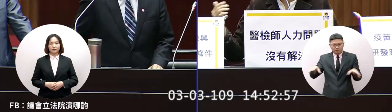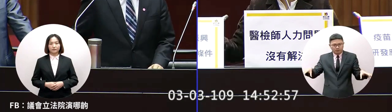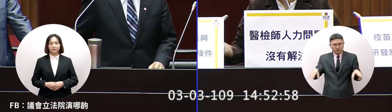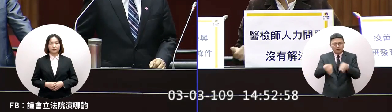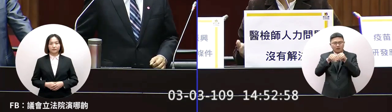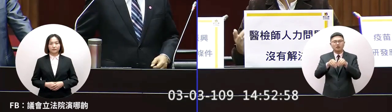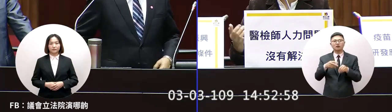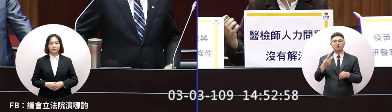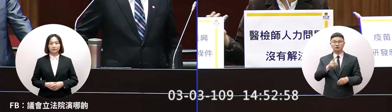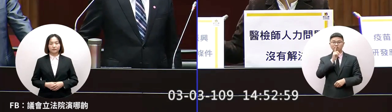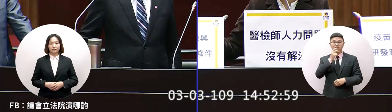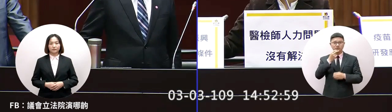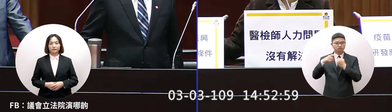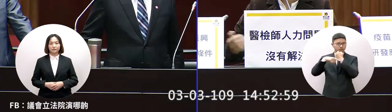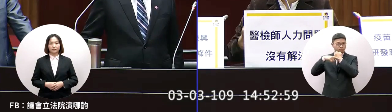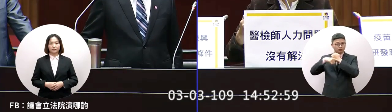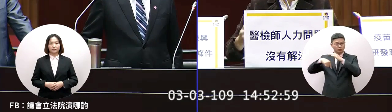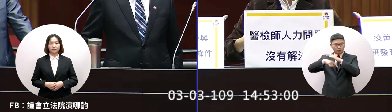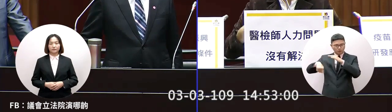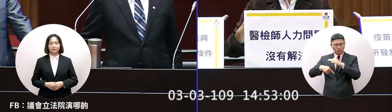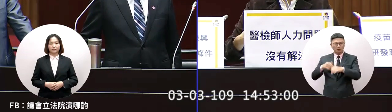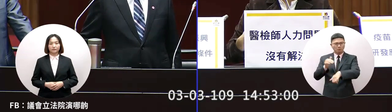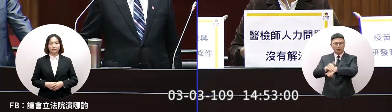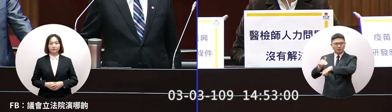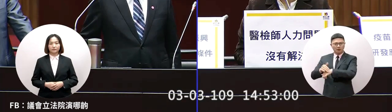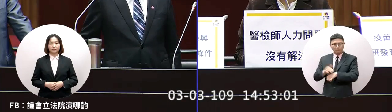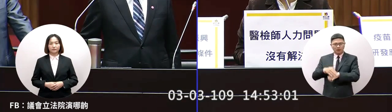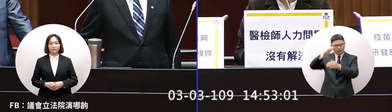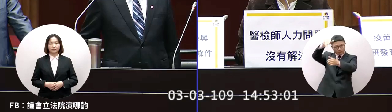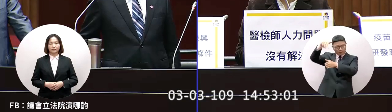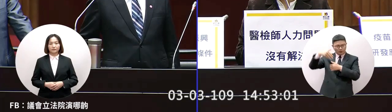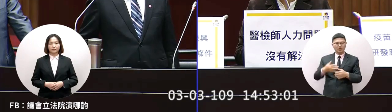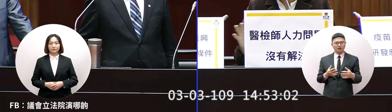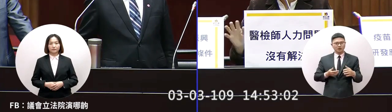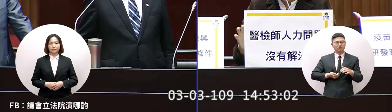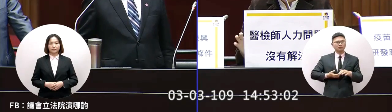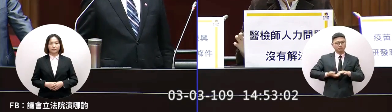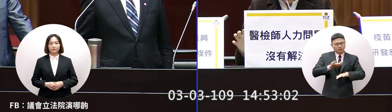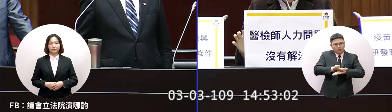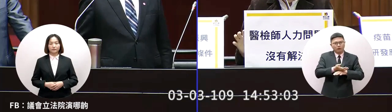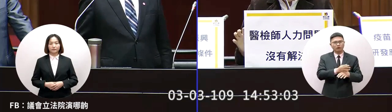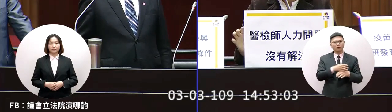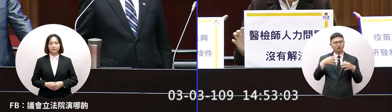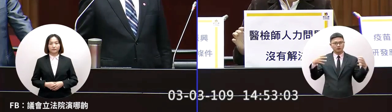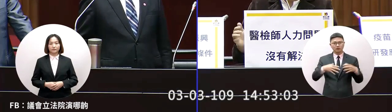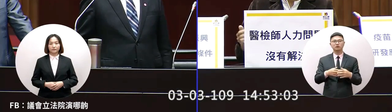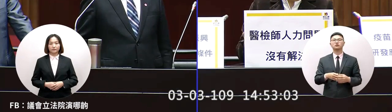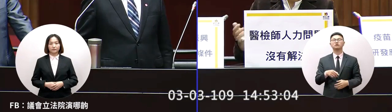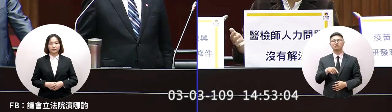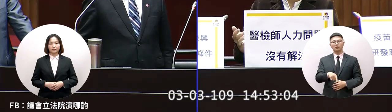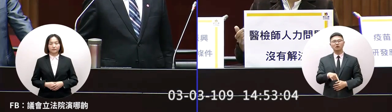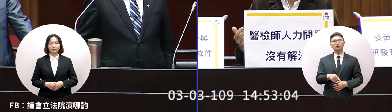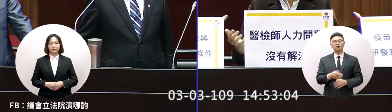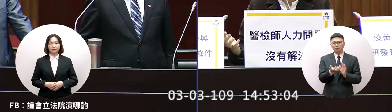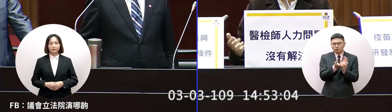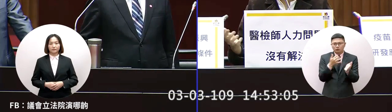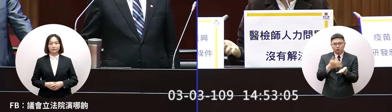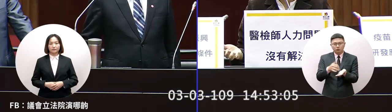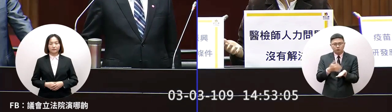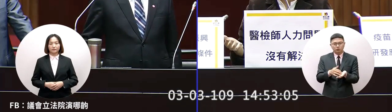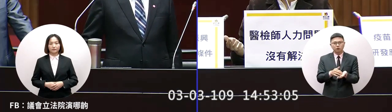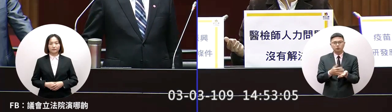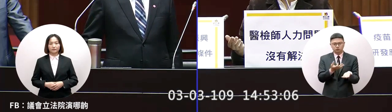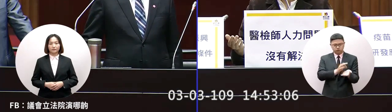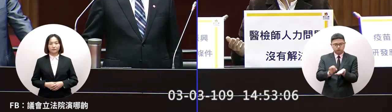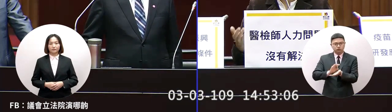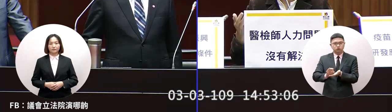研究院这个优秀的团队等，都可以赶快来投入。那相关的预算到底怎么样来